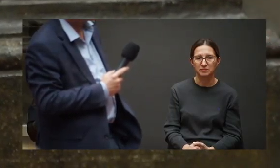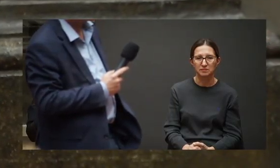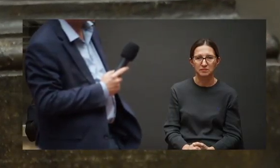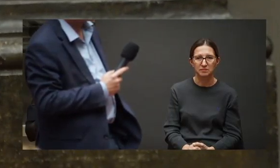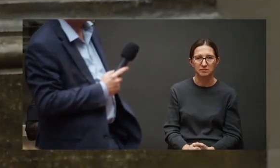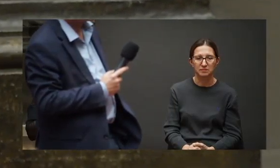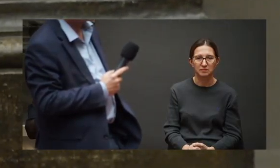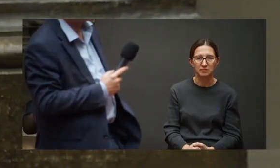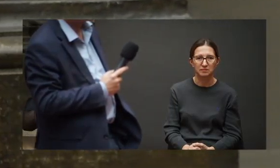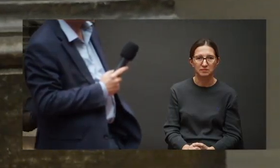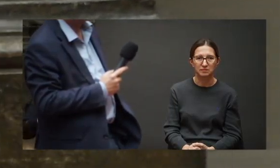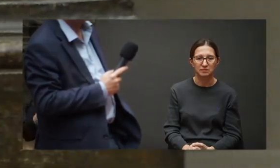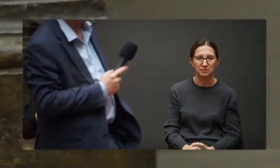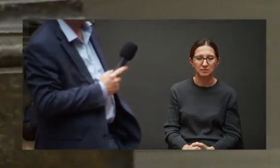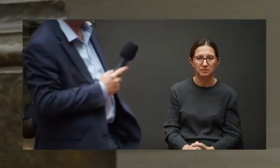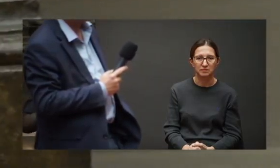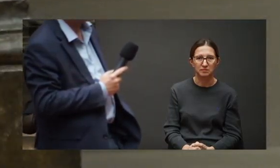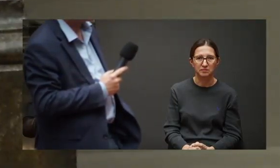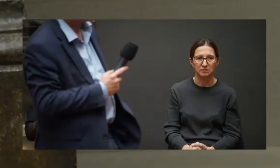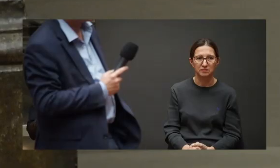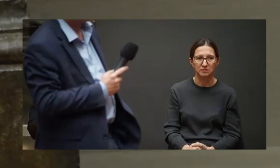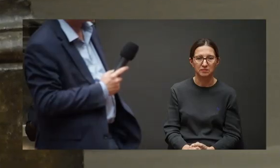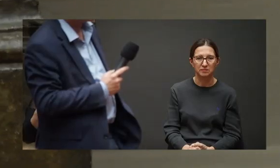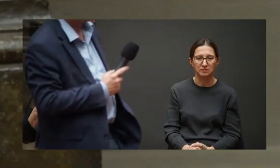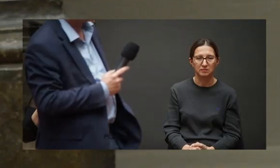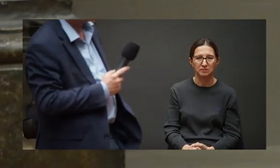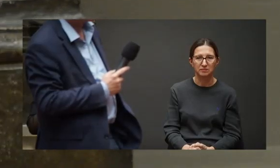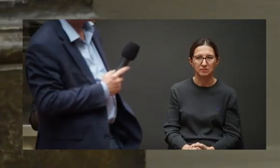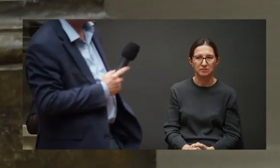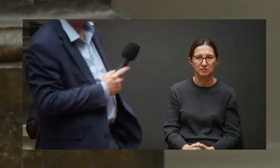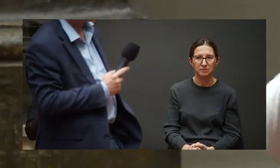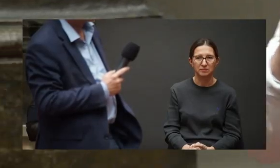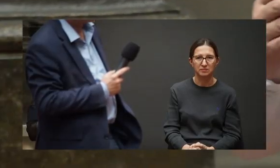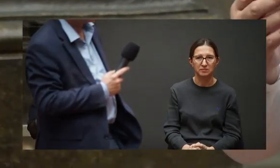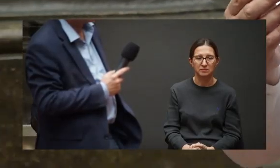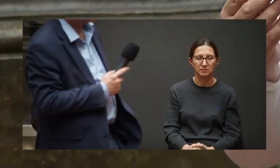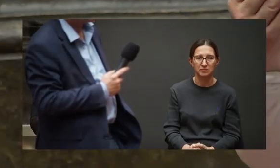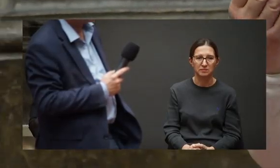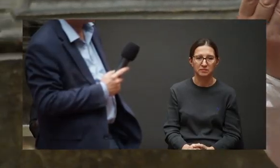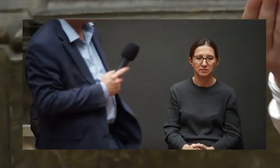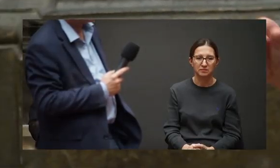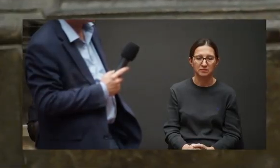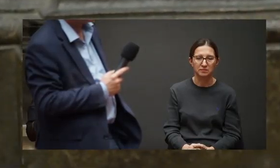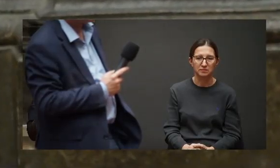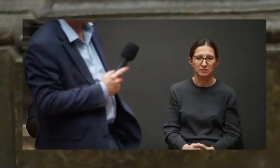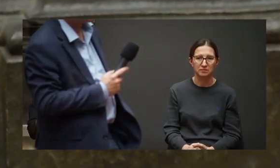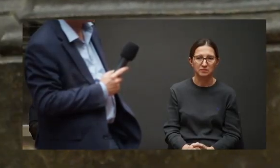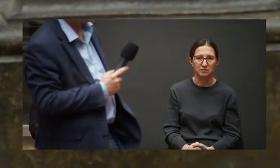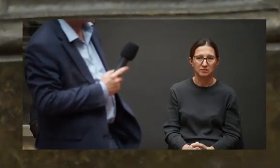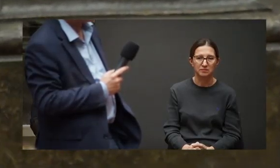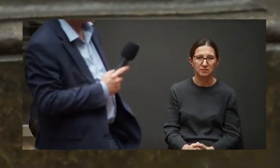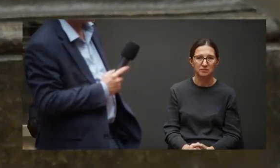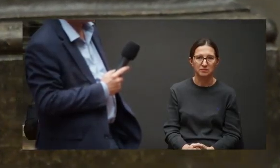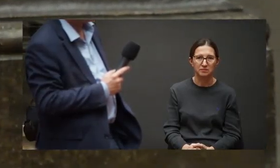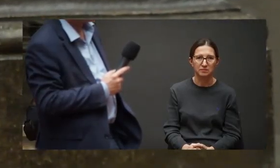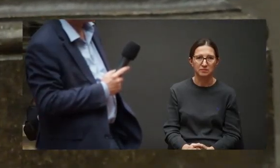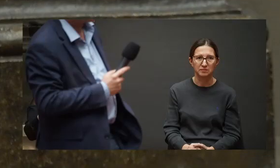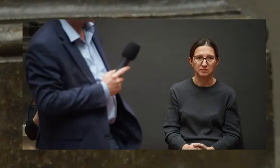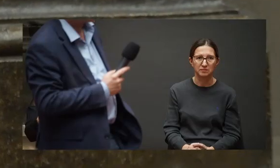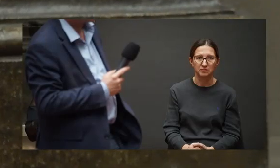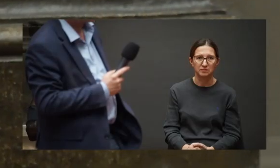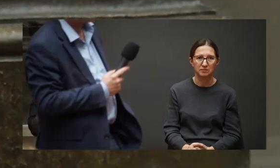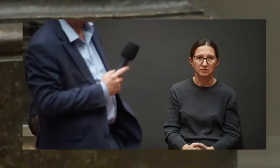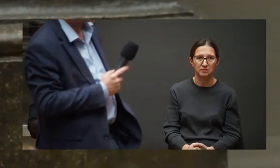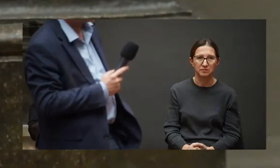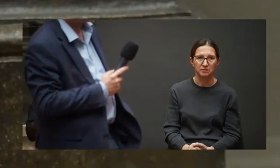наши балетные пришли, поработали, станцевали, получился фильм, так же и у каждого зрителя, видимо, есть